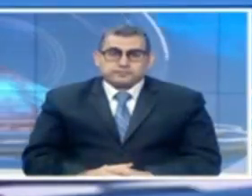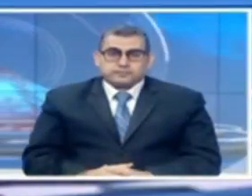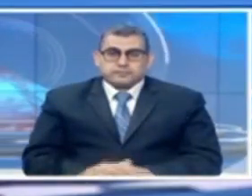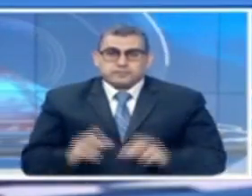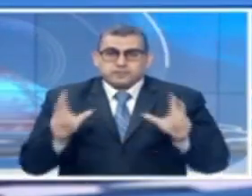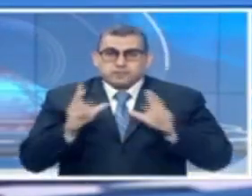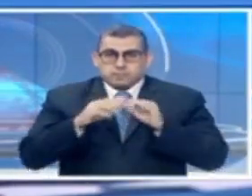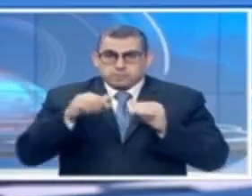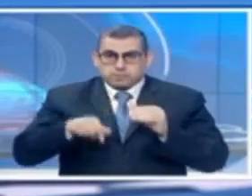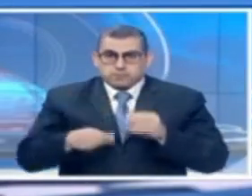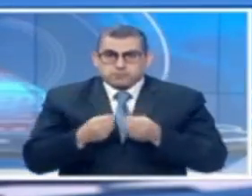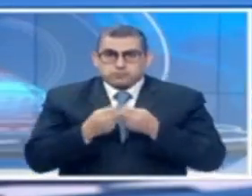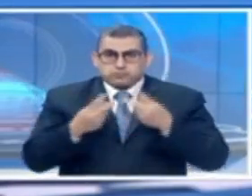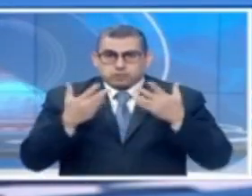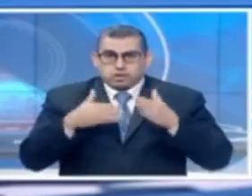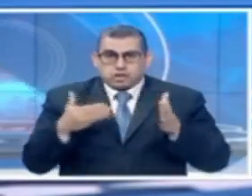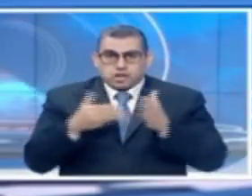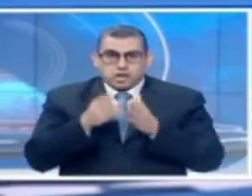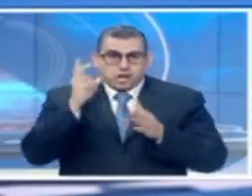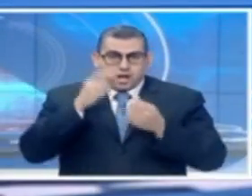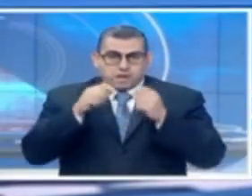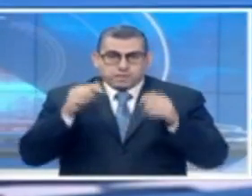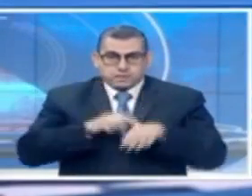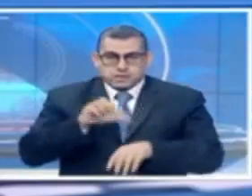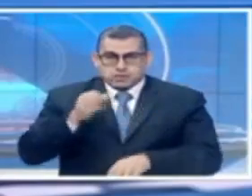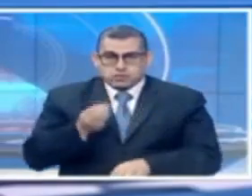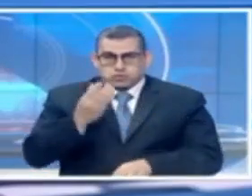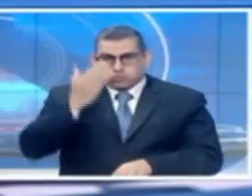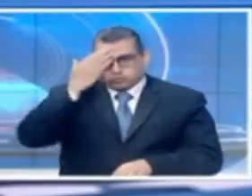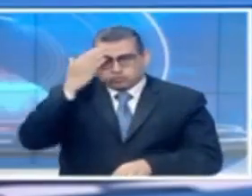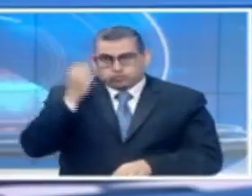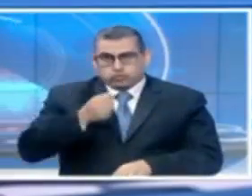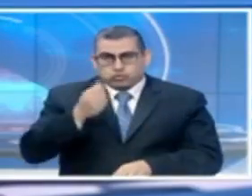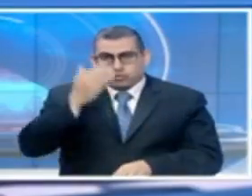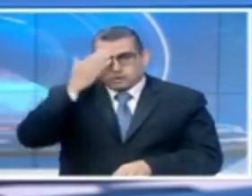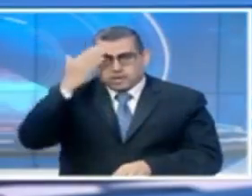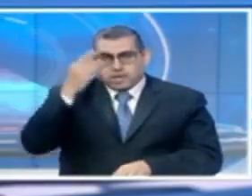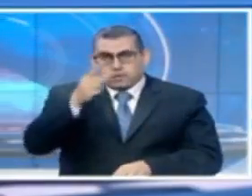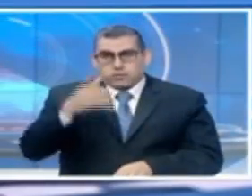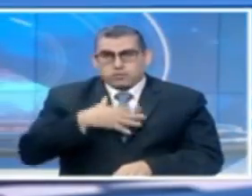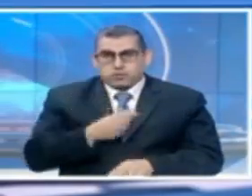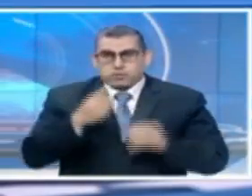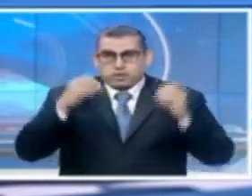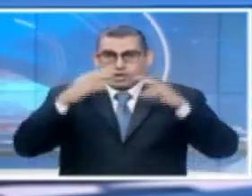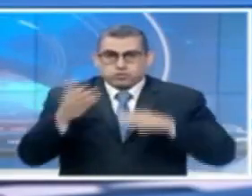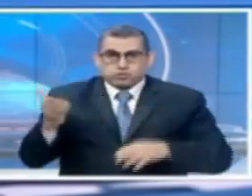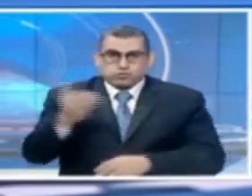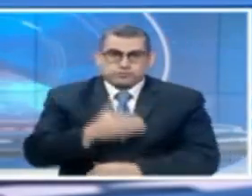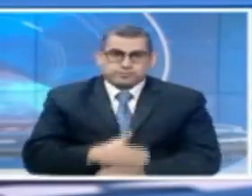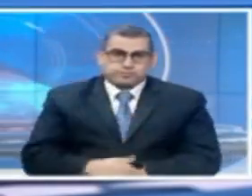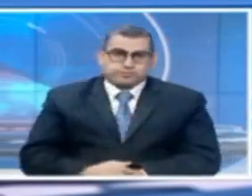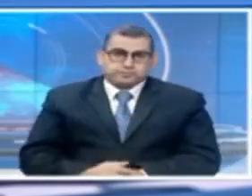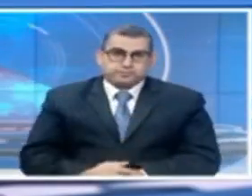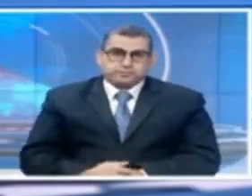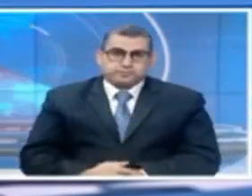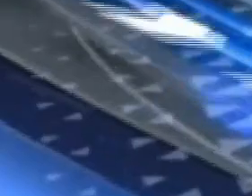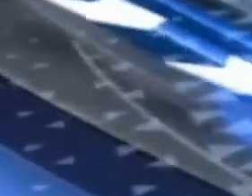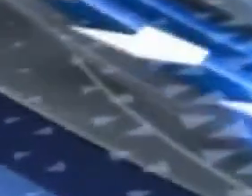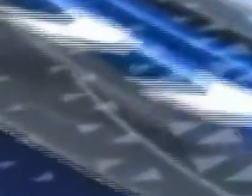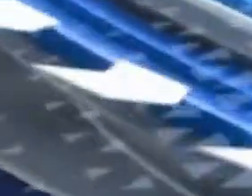من التلفزيون المصري قدمنا لحضراتكم موجز أخبار التاسعة صباحا، شكرا لكم والسلام عليكم ورحمة الله وبركاته.